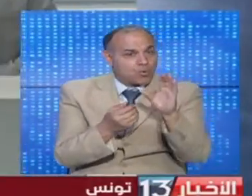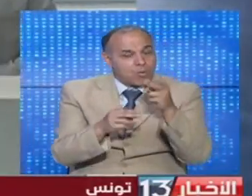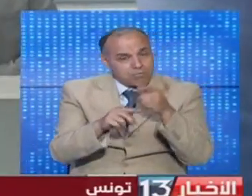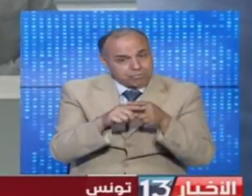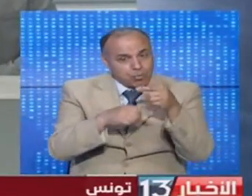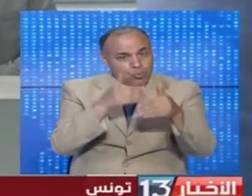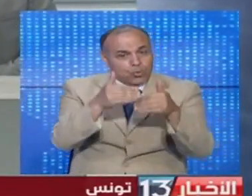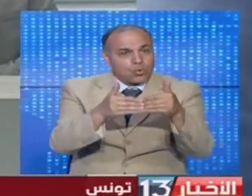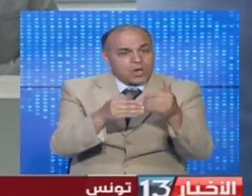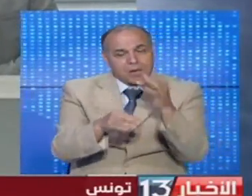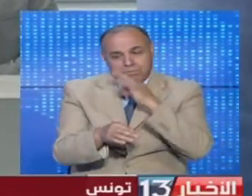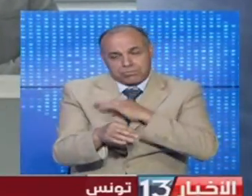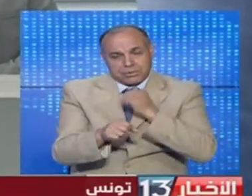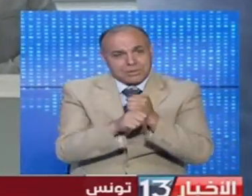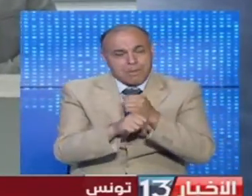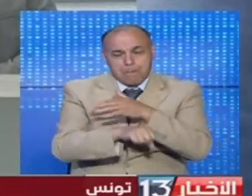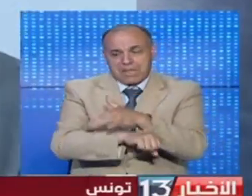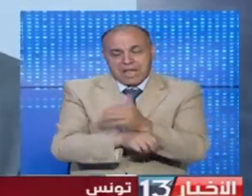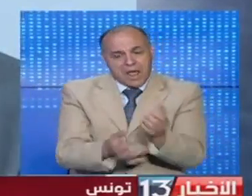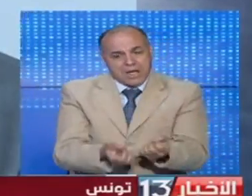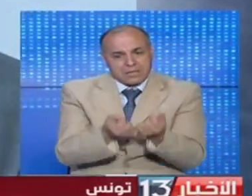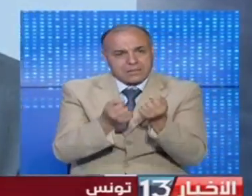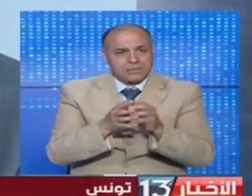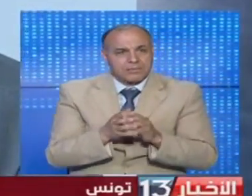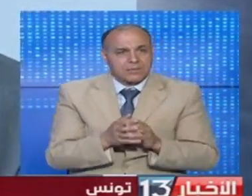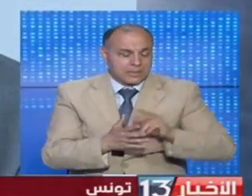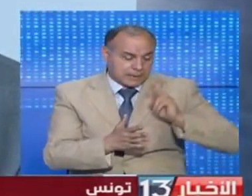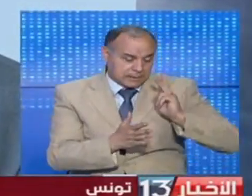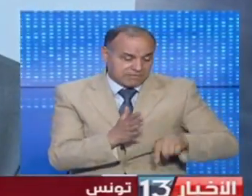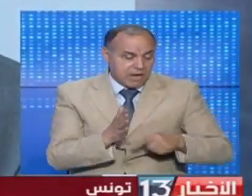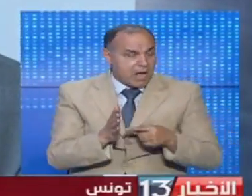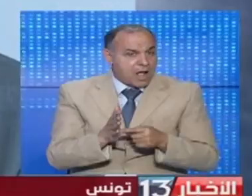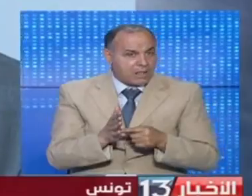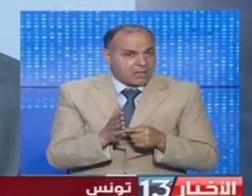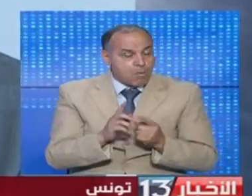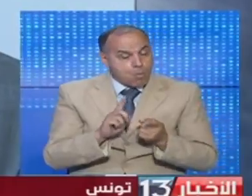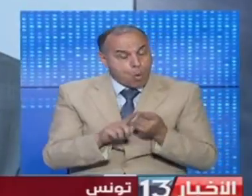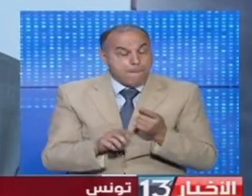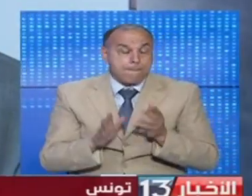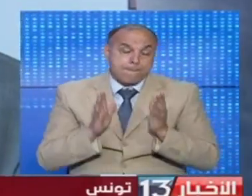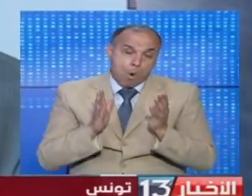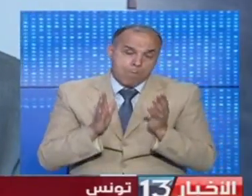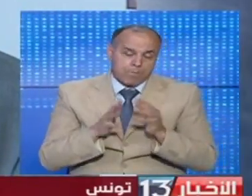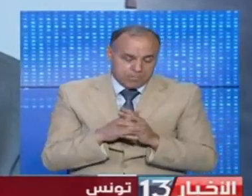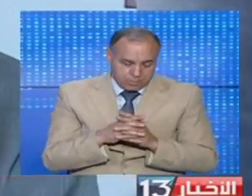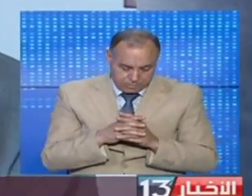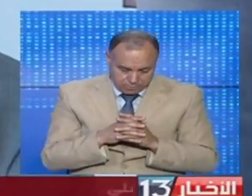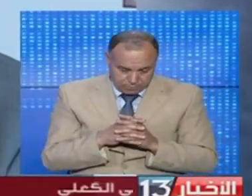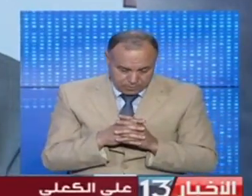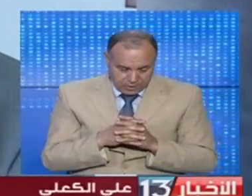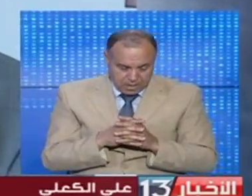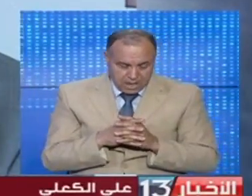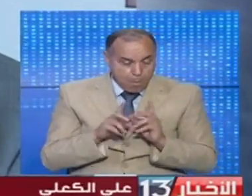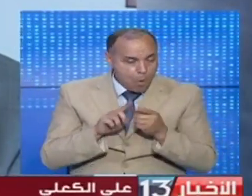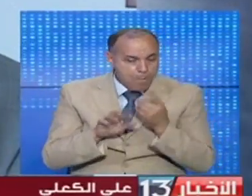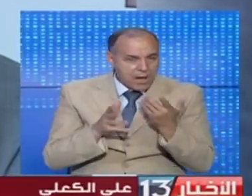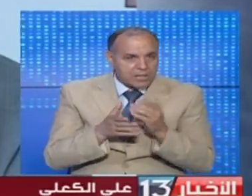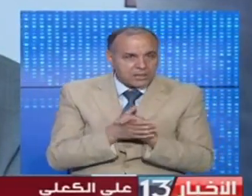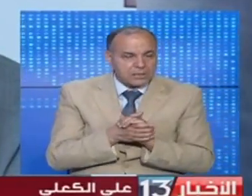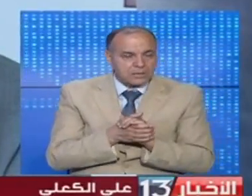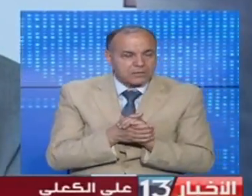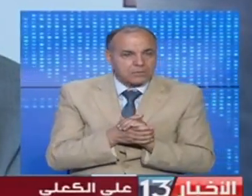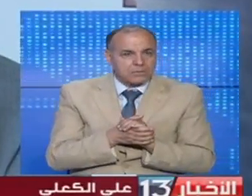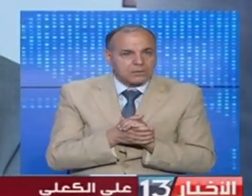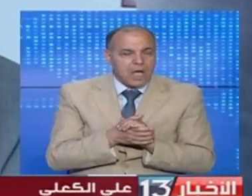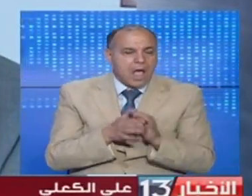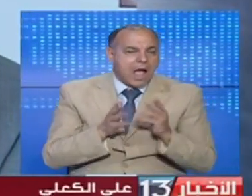باتجاه ربحي معركه البطاله اتفاق اه ها مهم جدا هام نوعيته